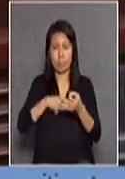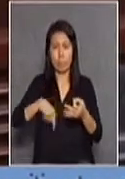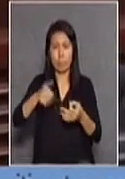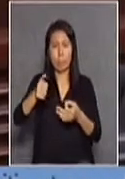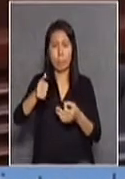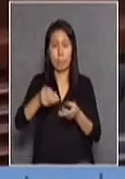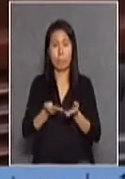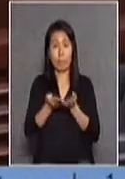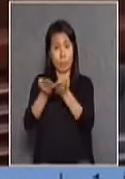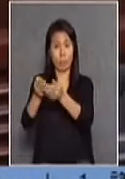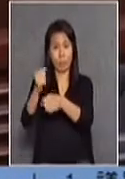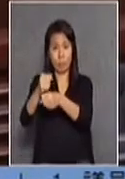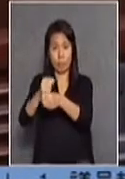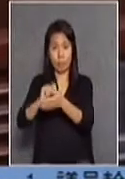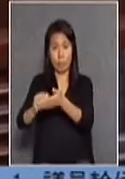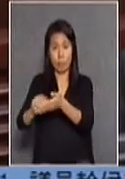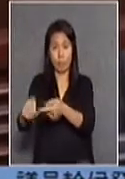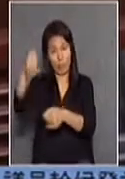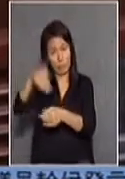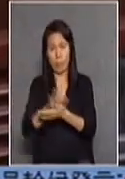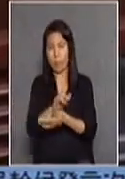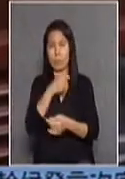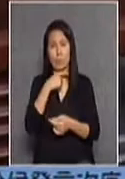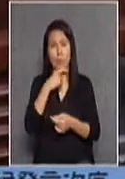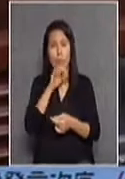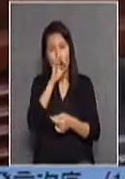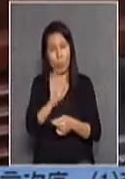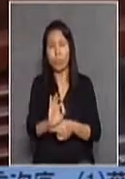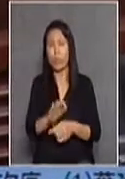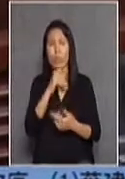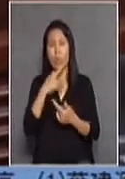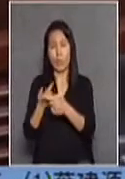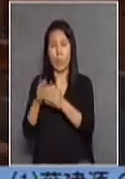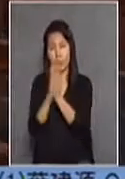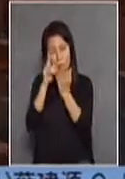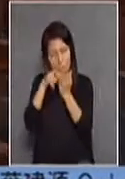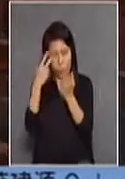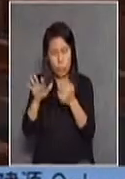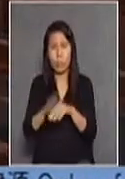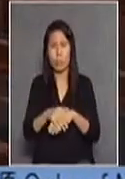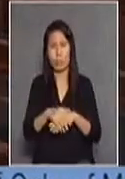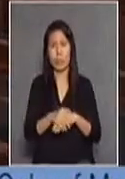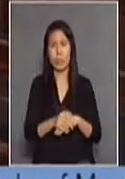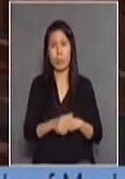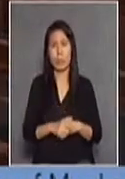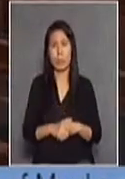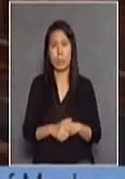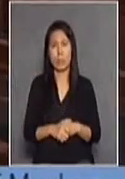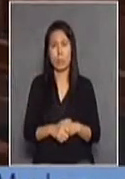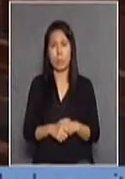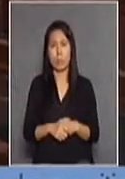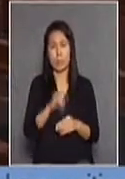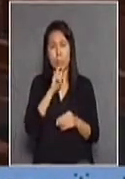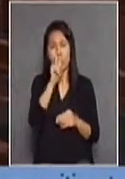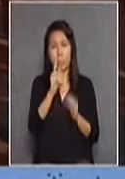個辦公室，下年就唔好再咁講啊！你話睇完之後，你覺得係應該殺仲好啲。仲有一本喎，仲有一本